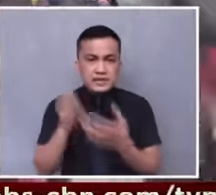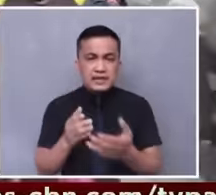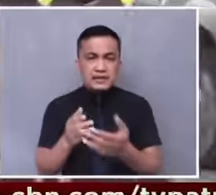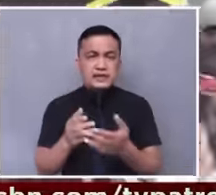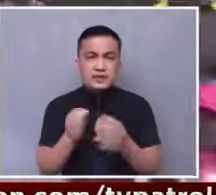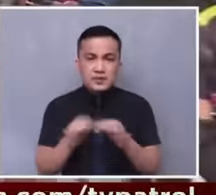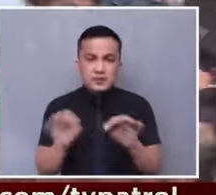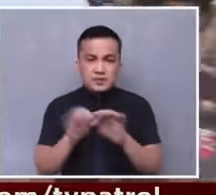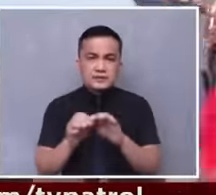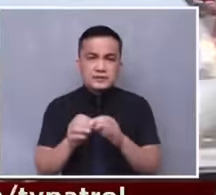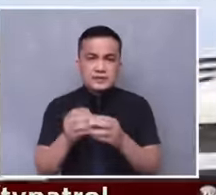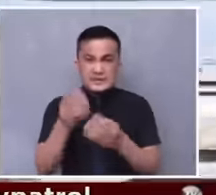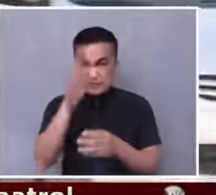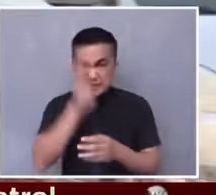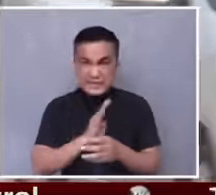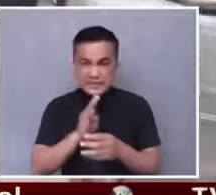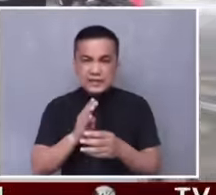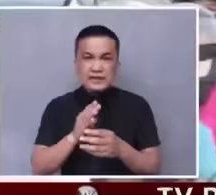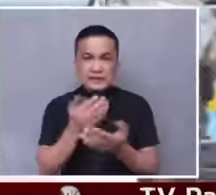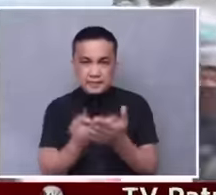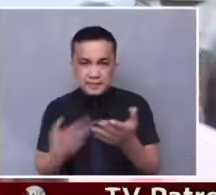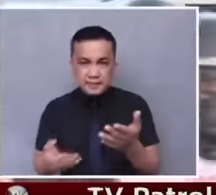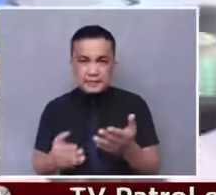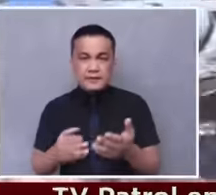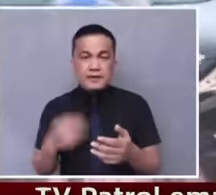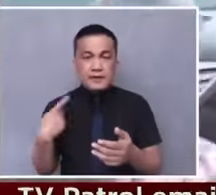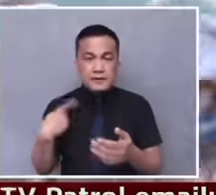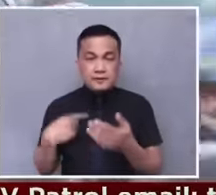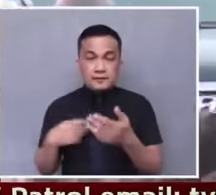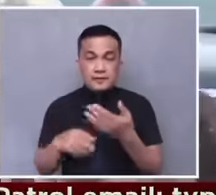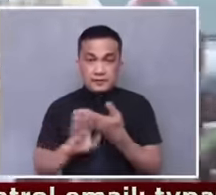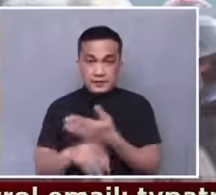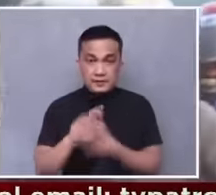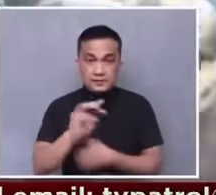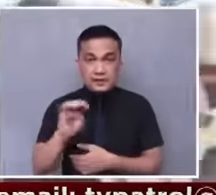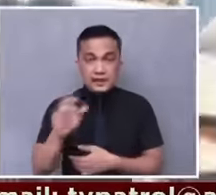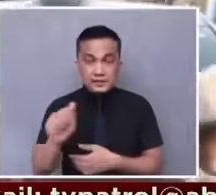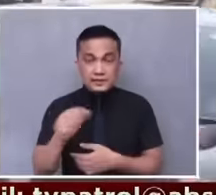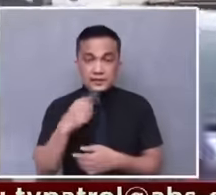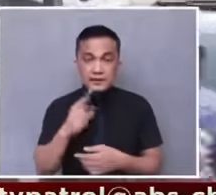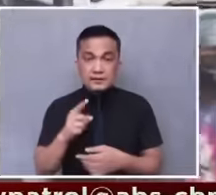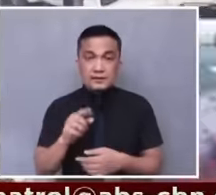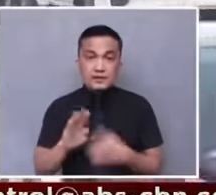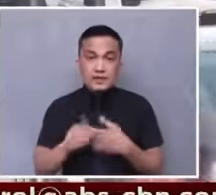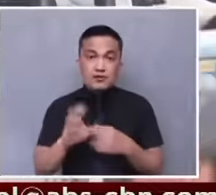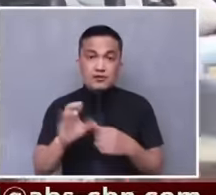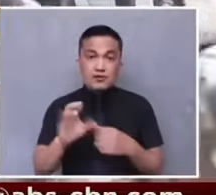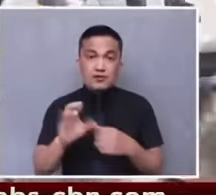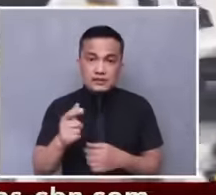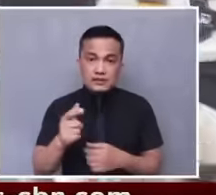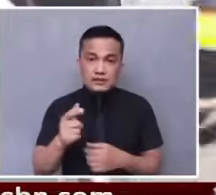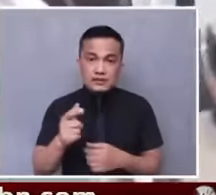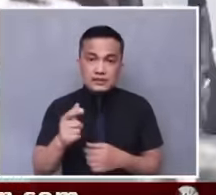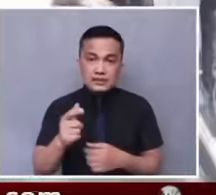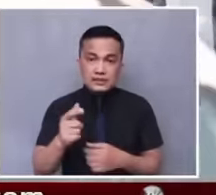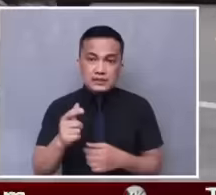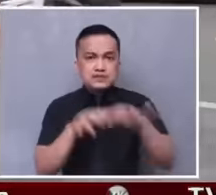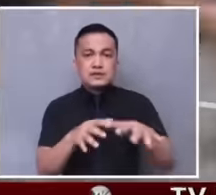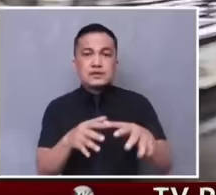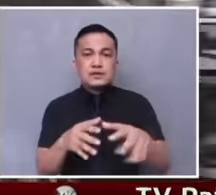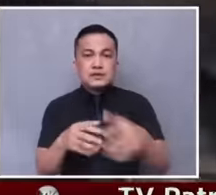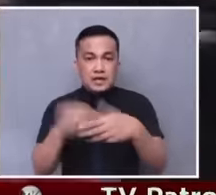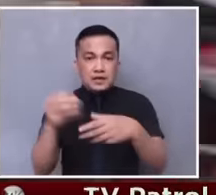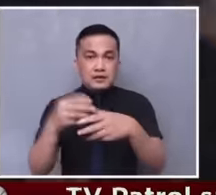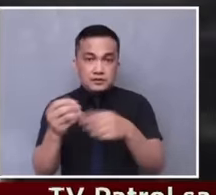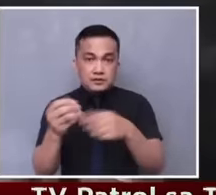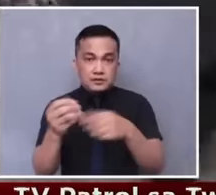sabi ng MMDA, ang pagbabalik ng coding, lalo't halos kasing dami na ng volume ang mga sasakyang nasa labas ngayon